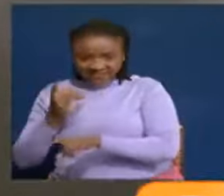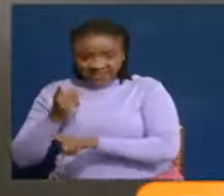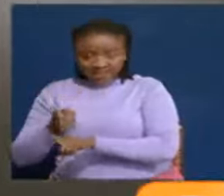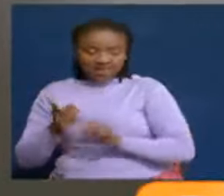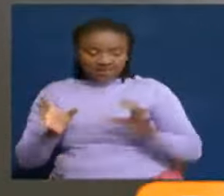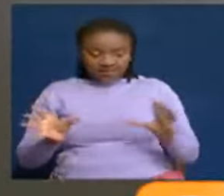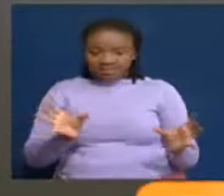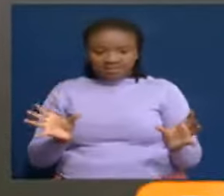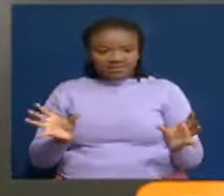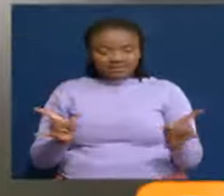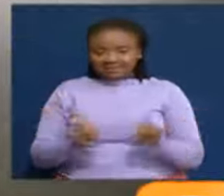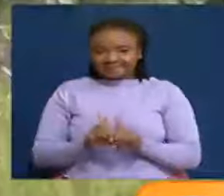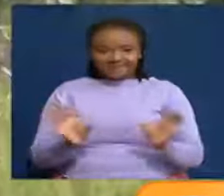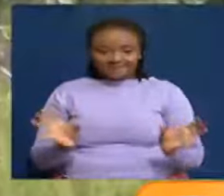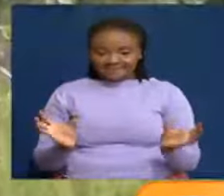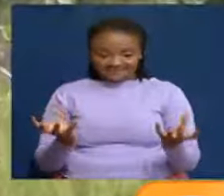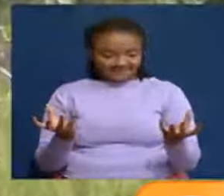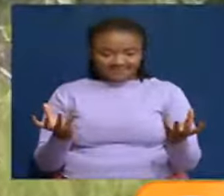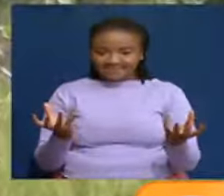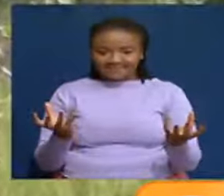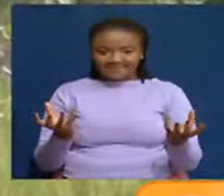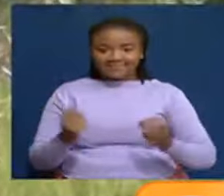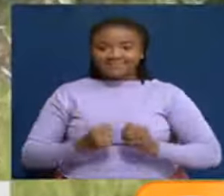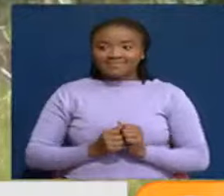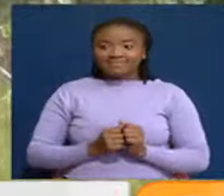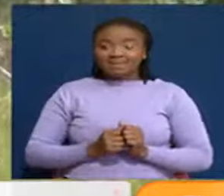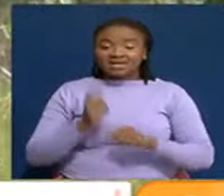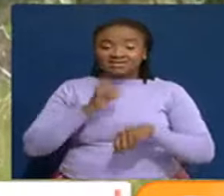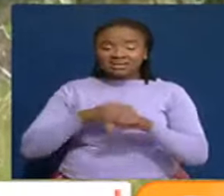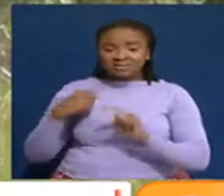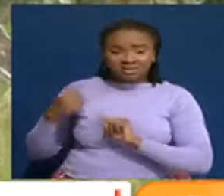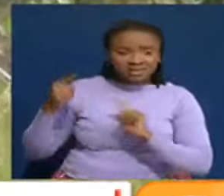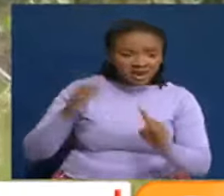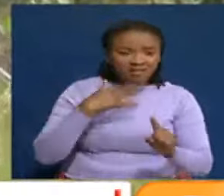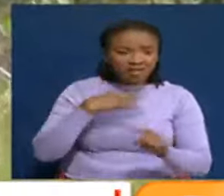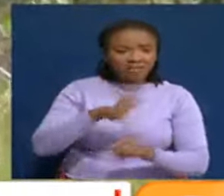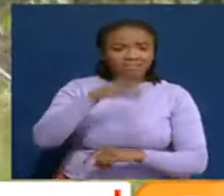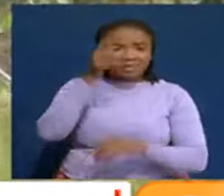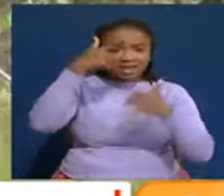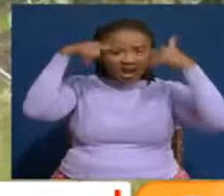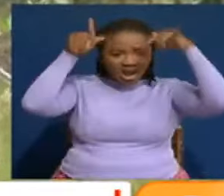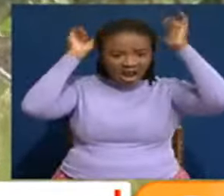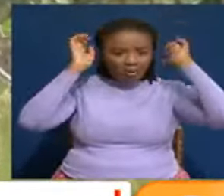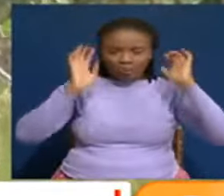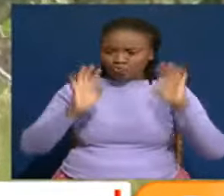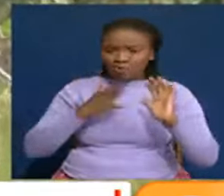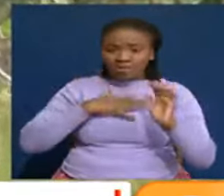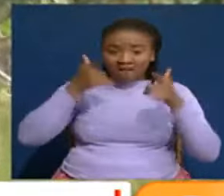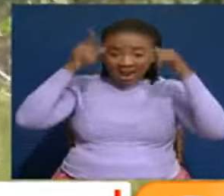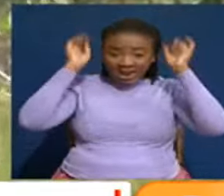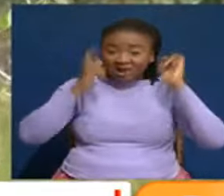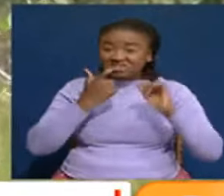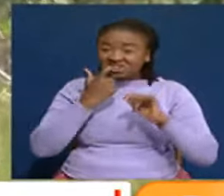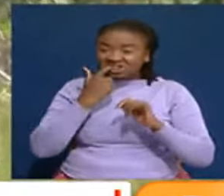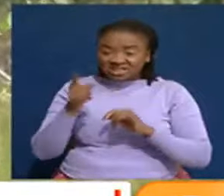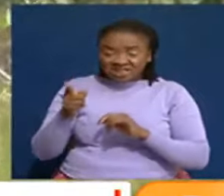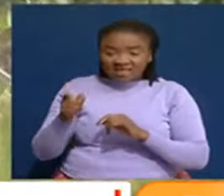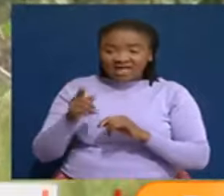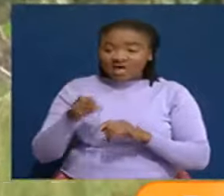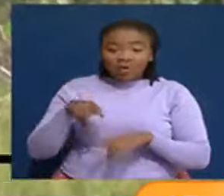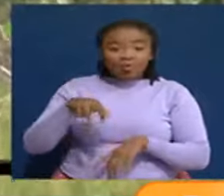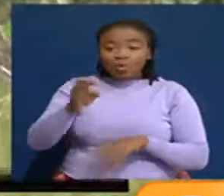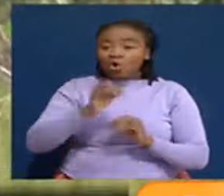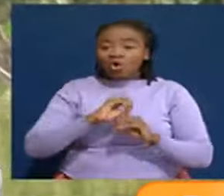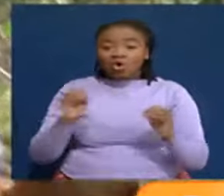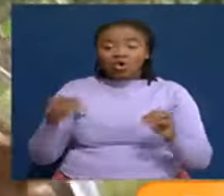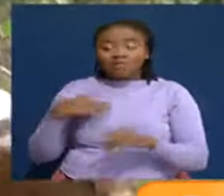ya barafu. So, wakati nilipokuja kuchukua ng'ombe, kuangalia ng'ombe kwanza, hii nyingine, hii nyeupe, hii haikuwa inatembea. Hii ilikuwa nasukuma